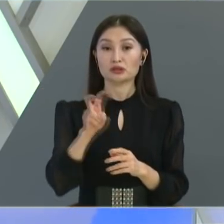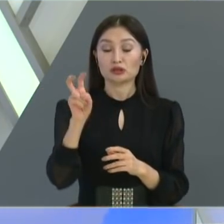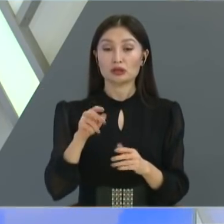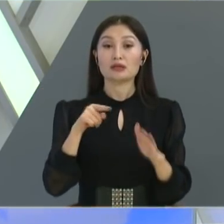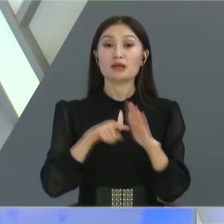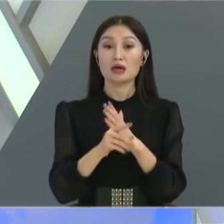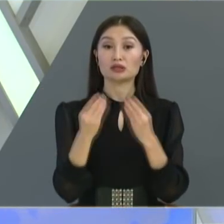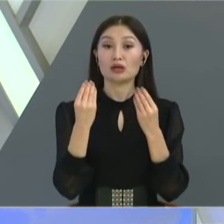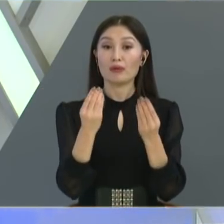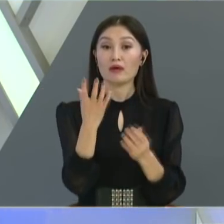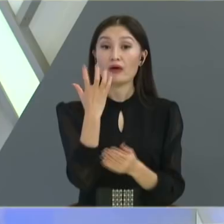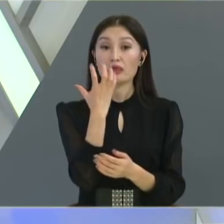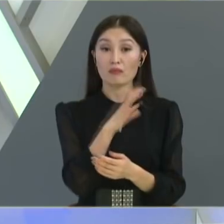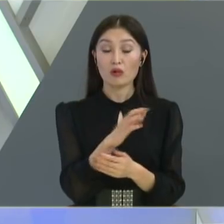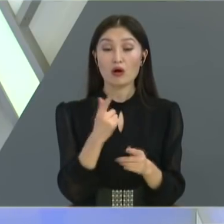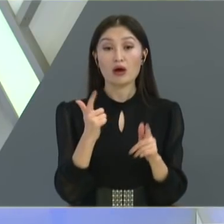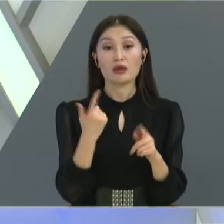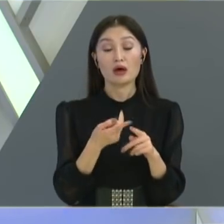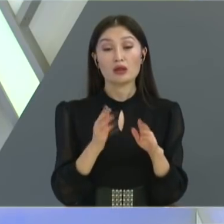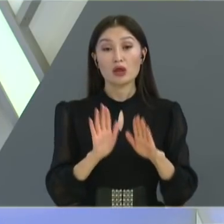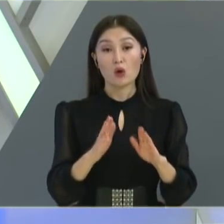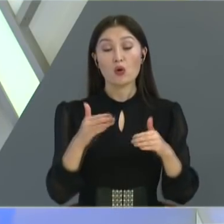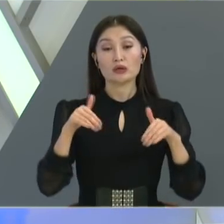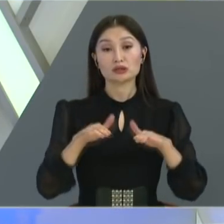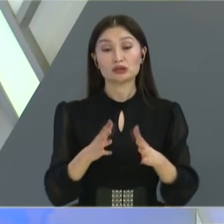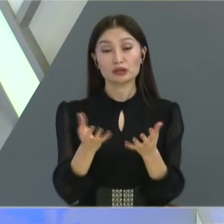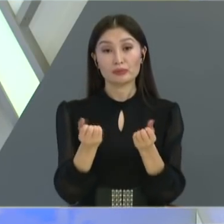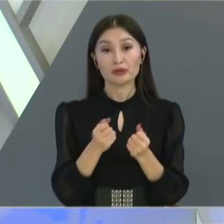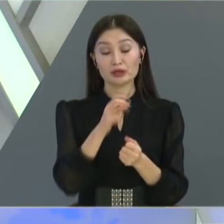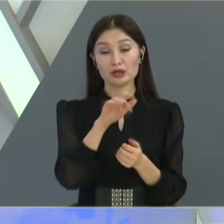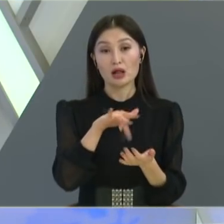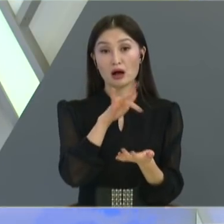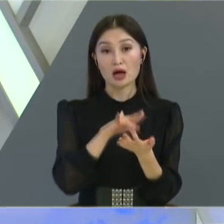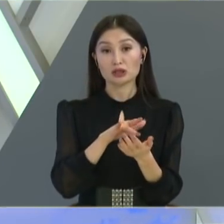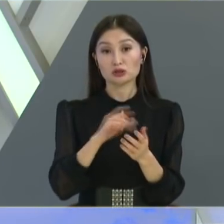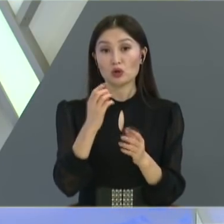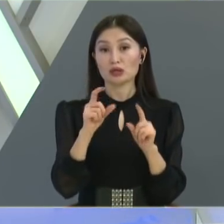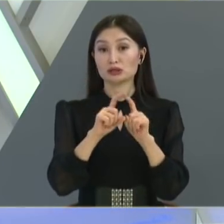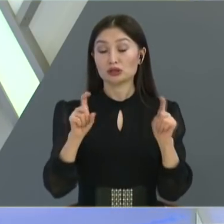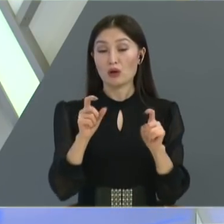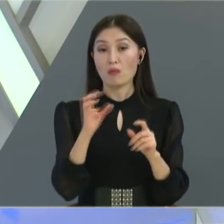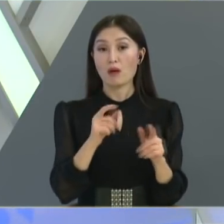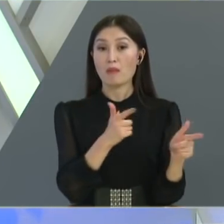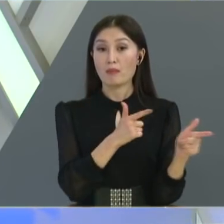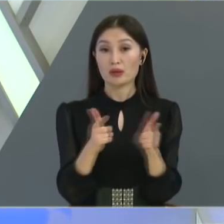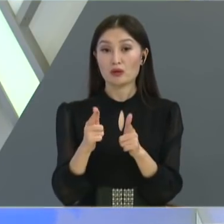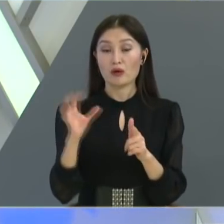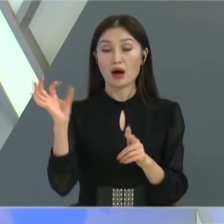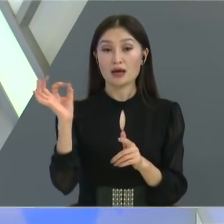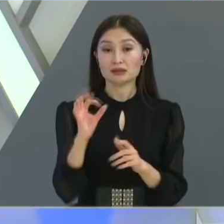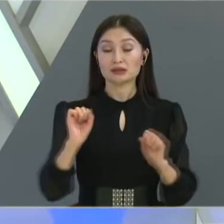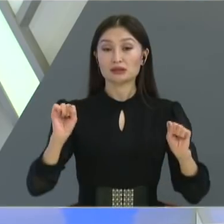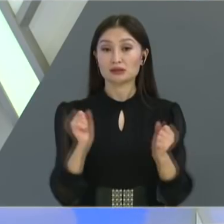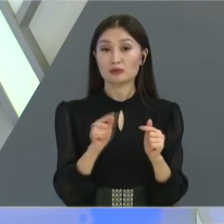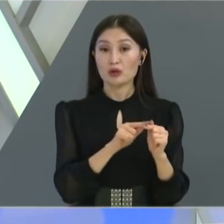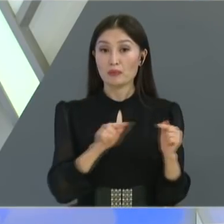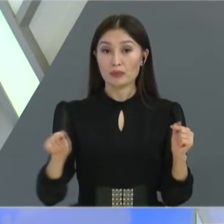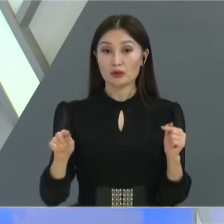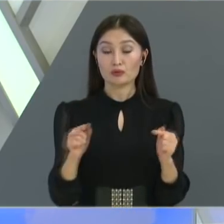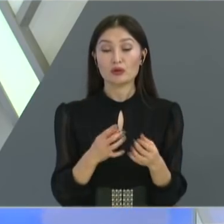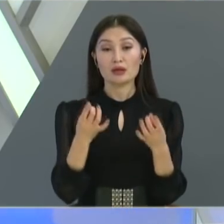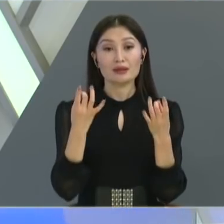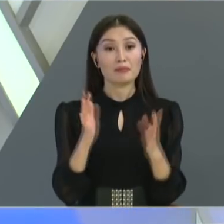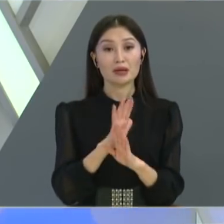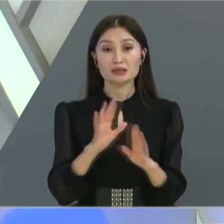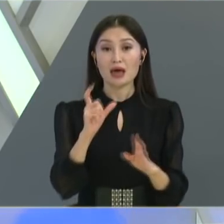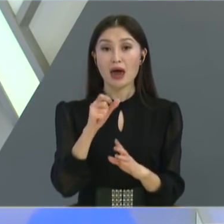подавать тепло. Соответствующее решение принял городской штаб по подготовке к осенне-зимнему периоду. Во внимание была взята и непростая